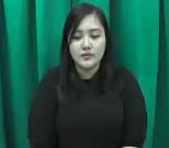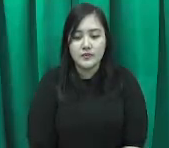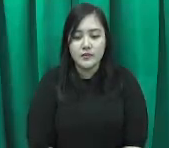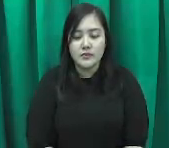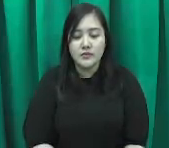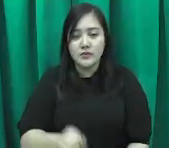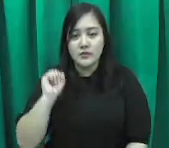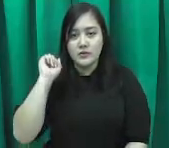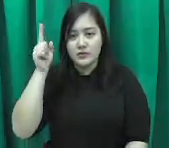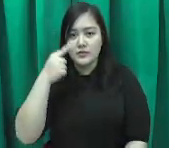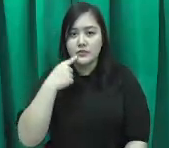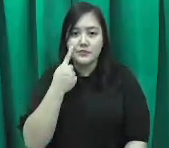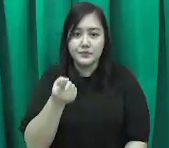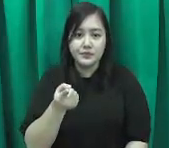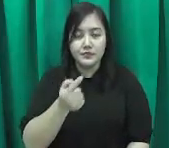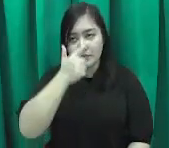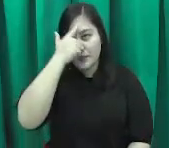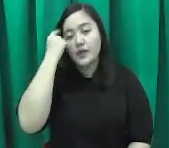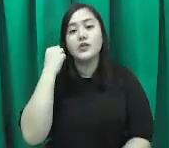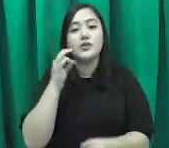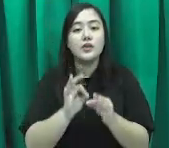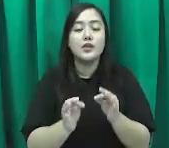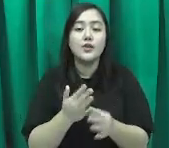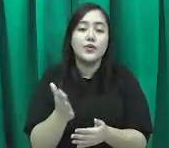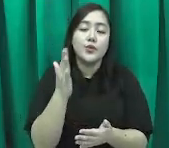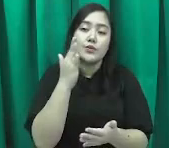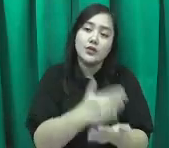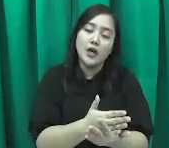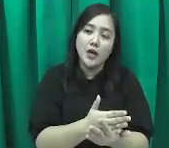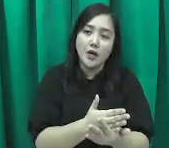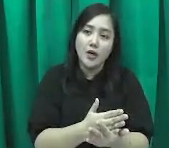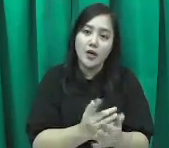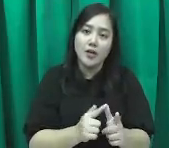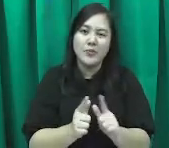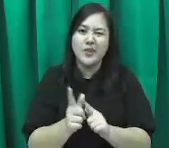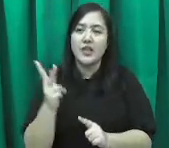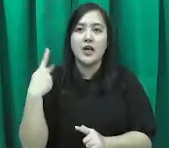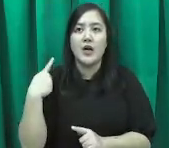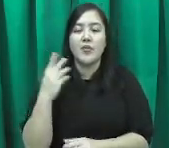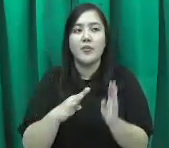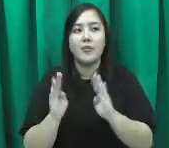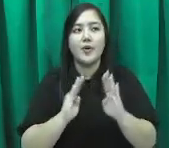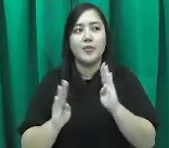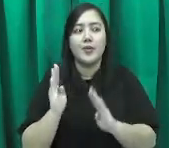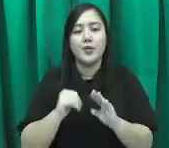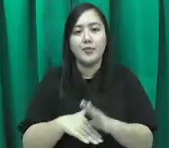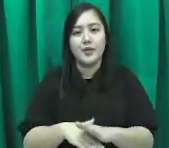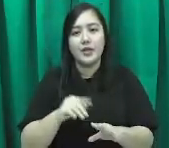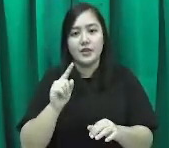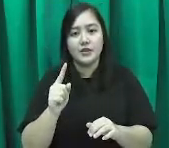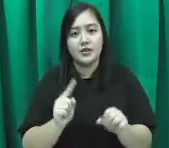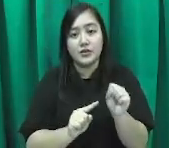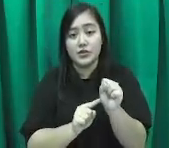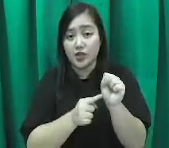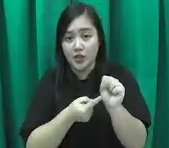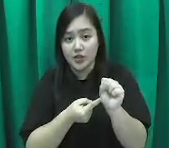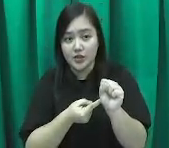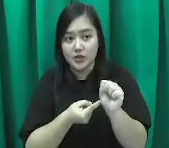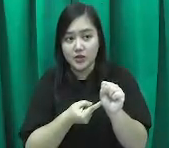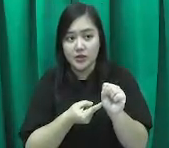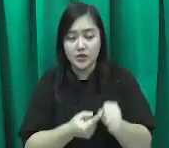ang layo ninyo nung anak mo na hindi mo na kayang kausapin at hindi mo na kayang i-reach out. Mag-give up ka naman